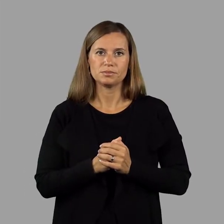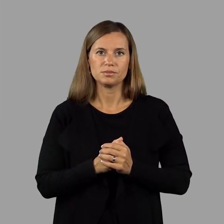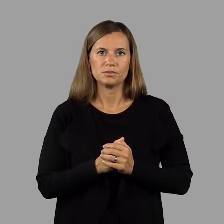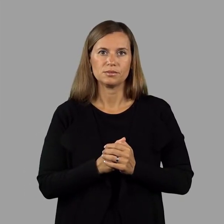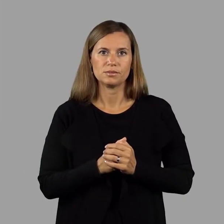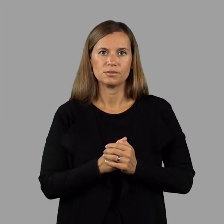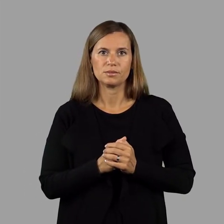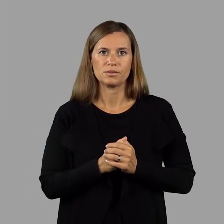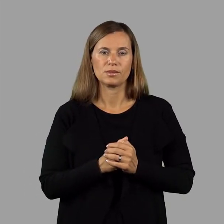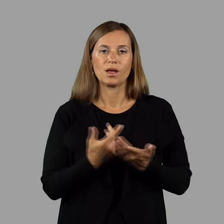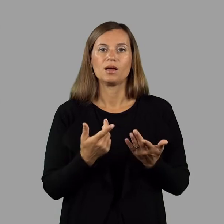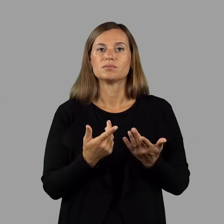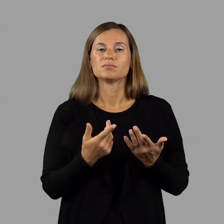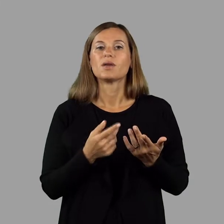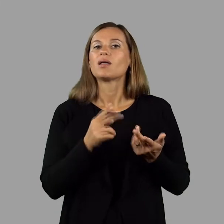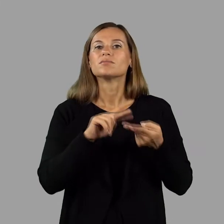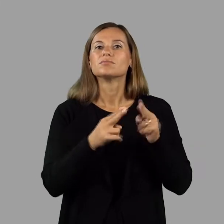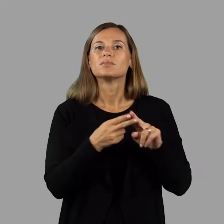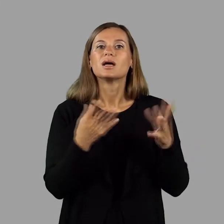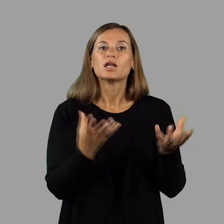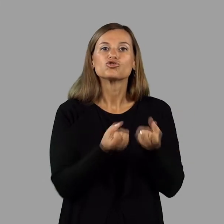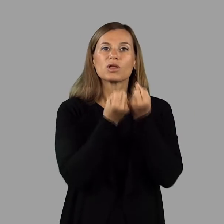No, poglejmo si še arhitekturo rešitve.